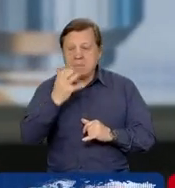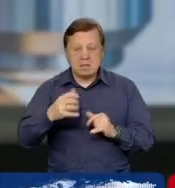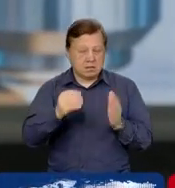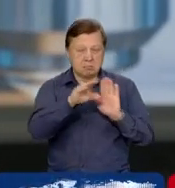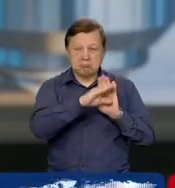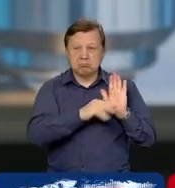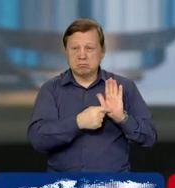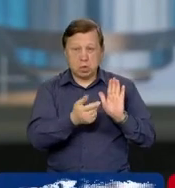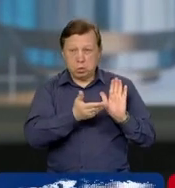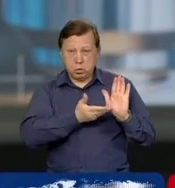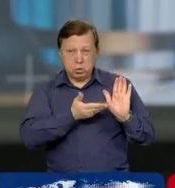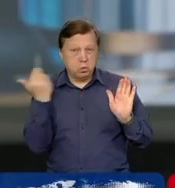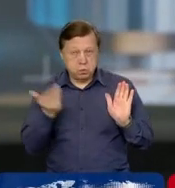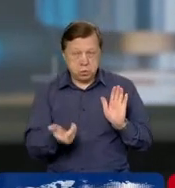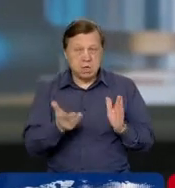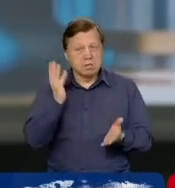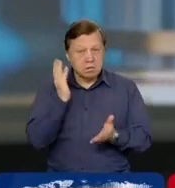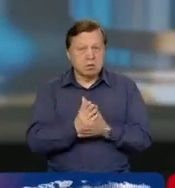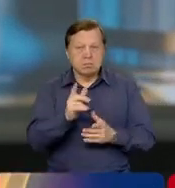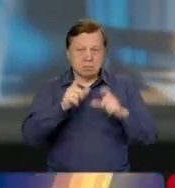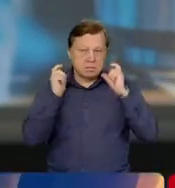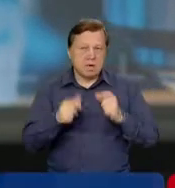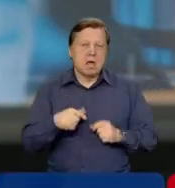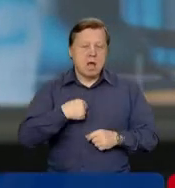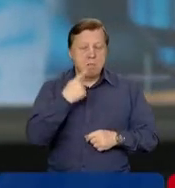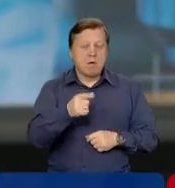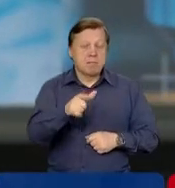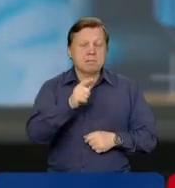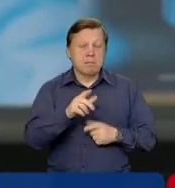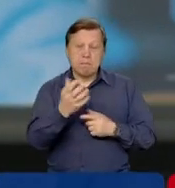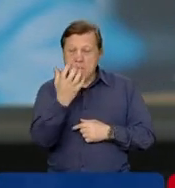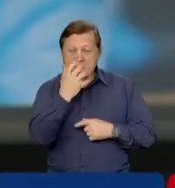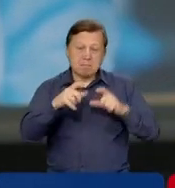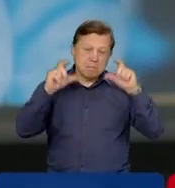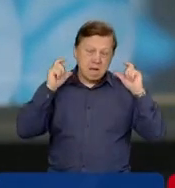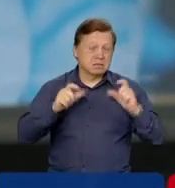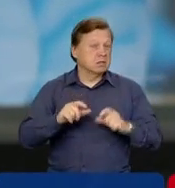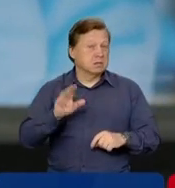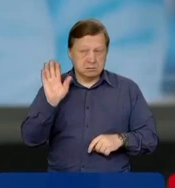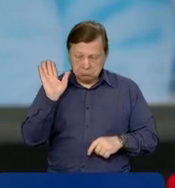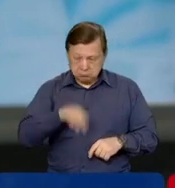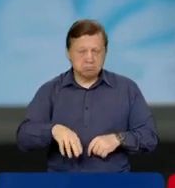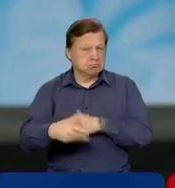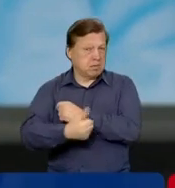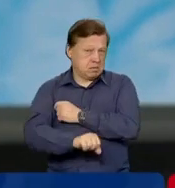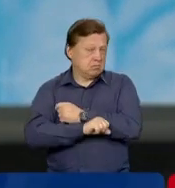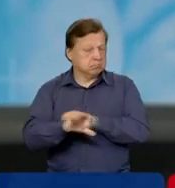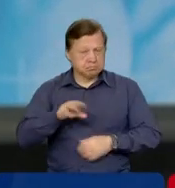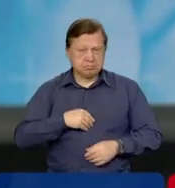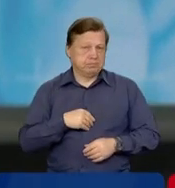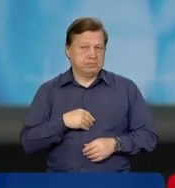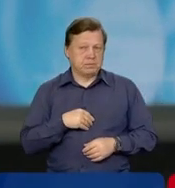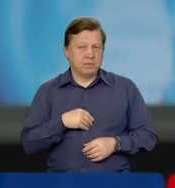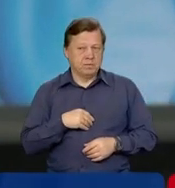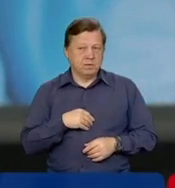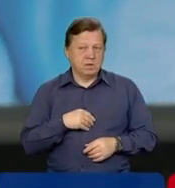mojej opinii legalności, no to taka maska byłaby jak najbardziej alternatywą, ale z punktu